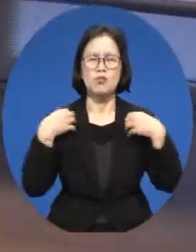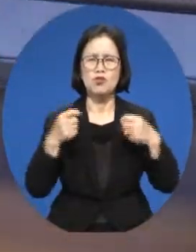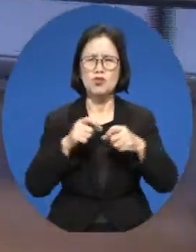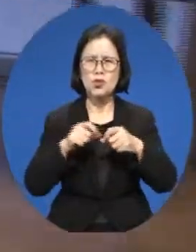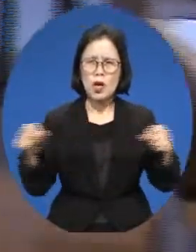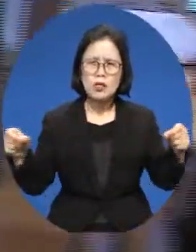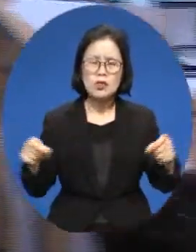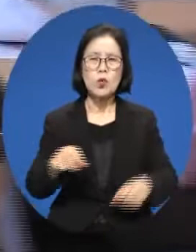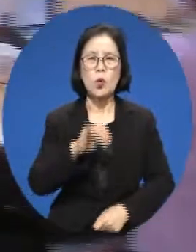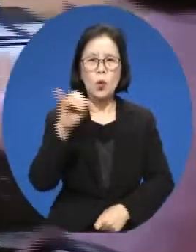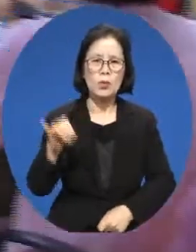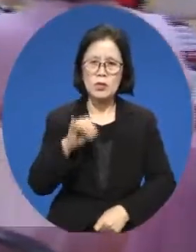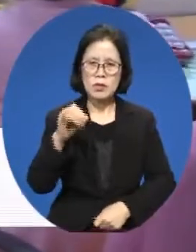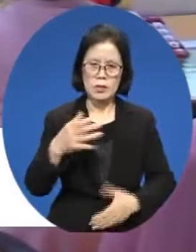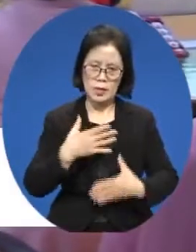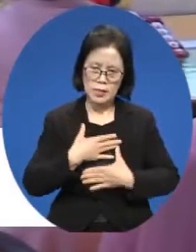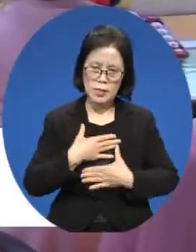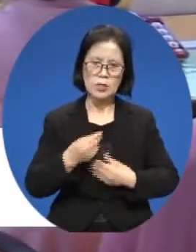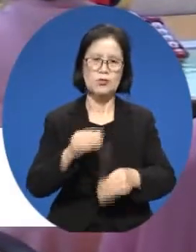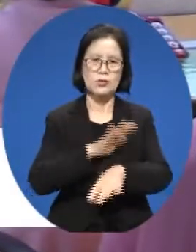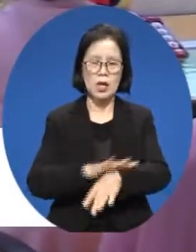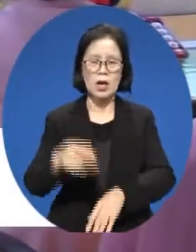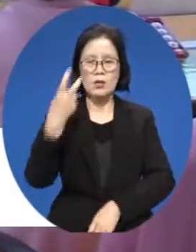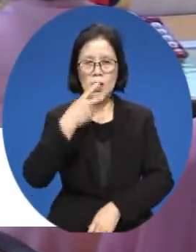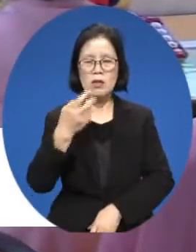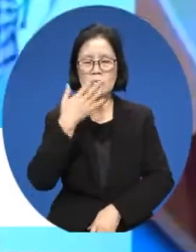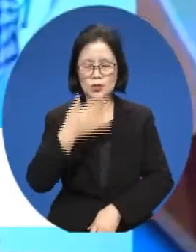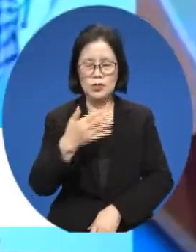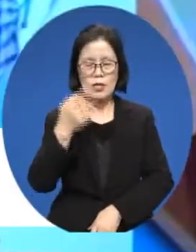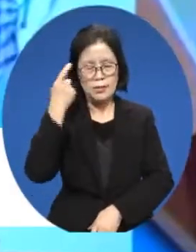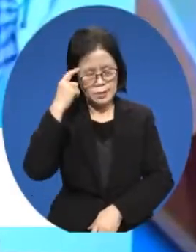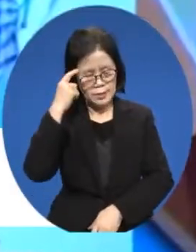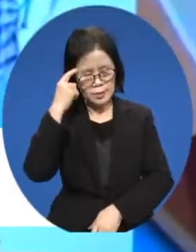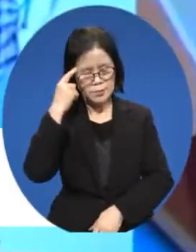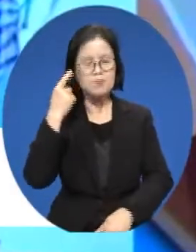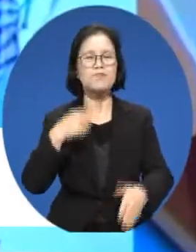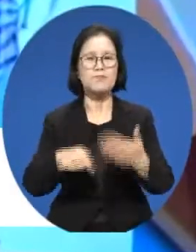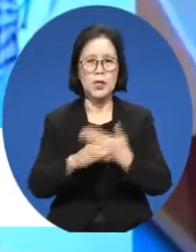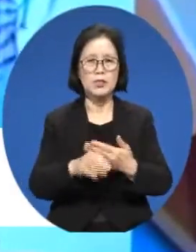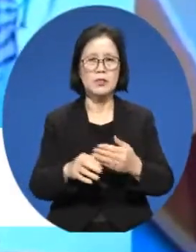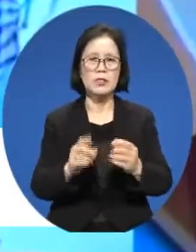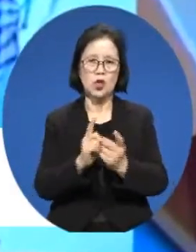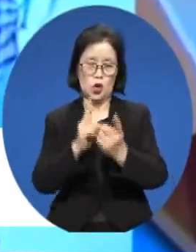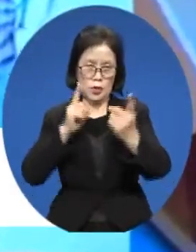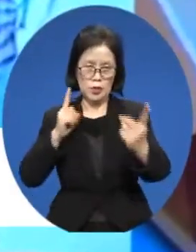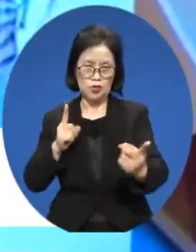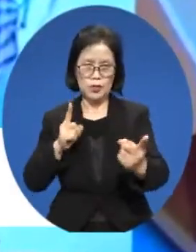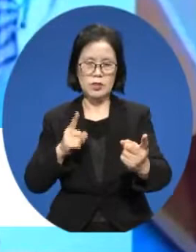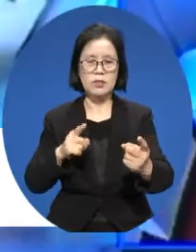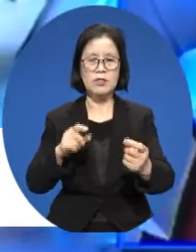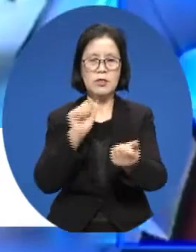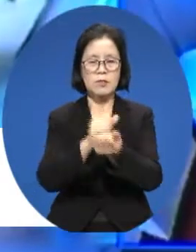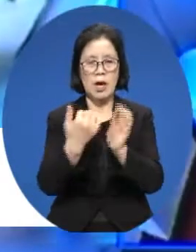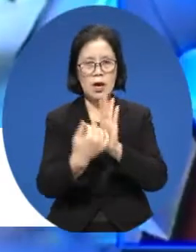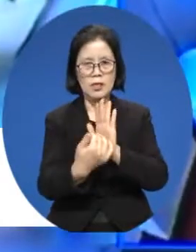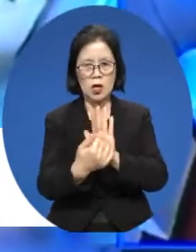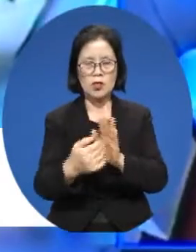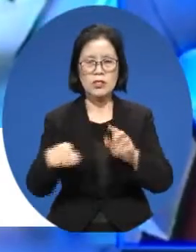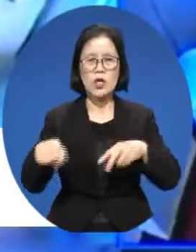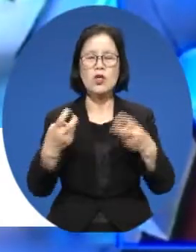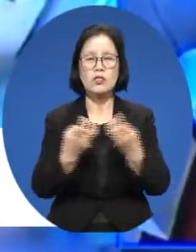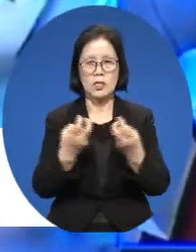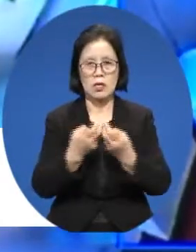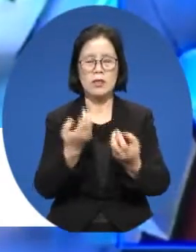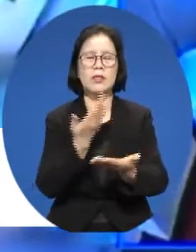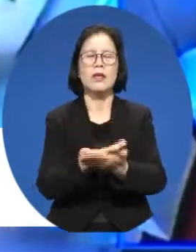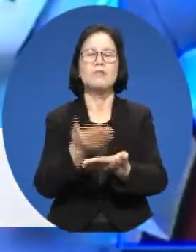장기적으로 오미크론을 안정적으로 관리할 수 있다는 판단이 서면 사회적 거리두기 등 방역 정책도 큰 틀에서